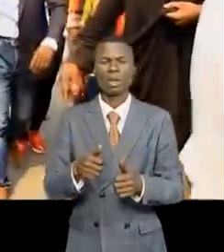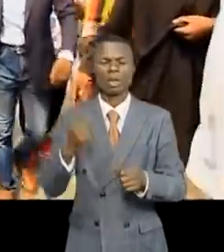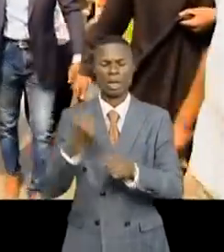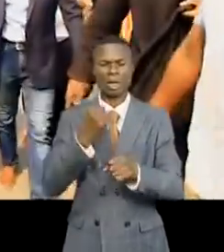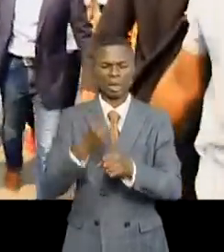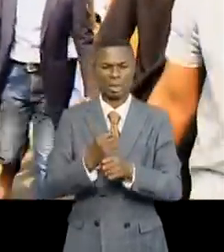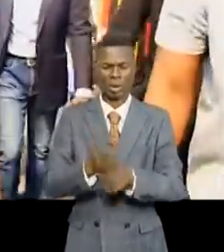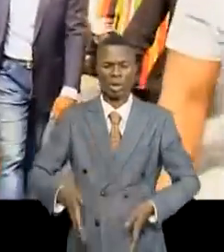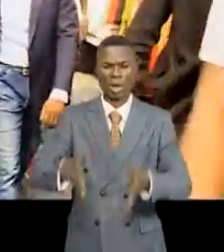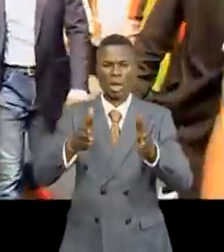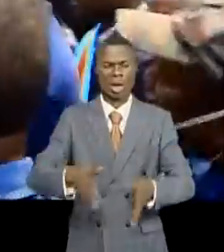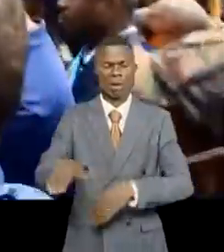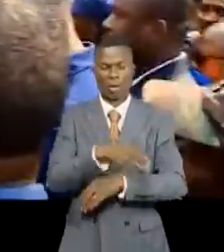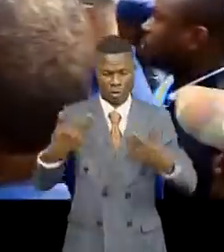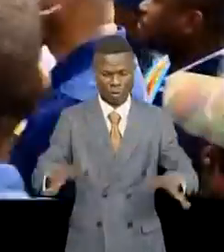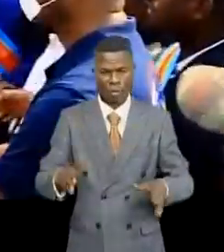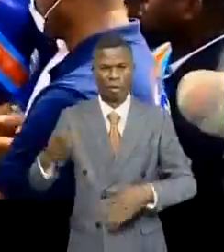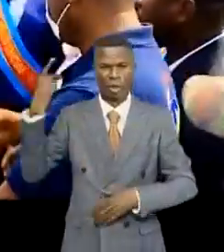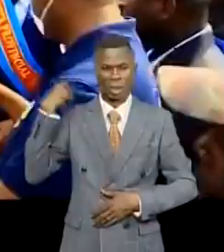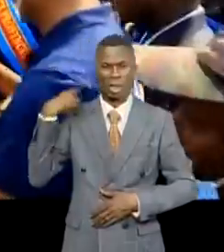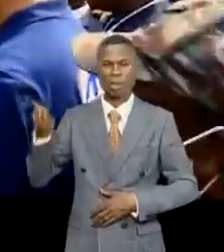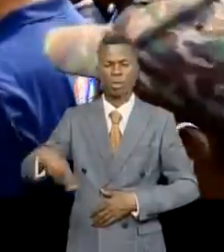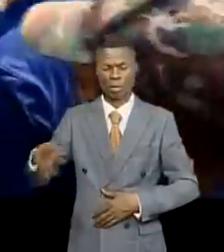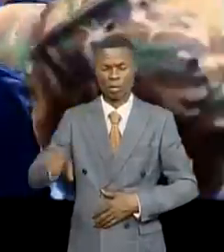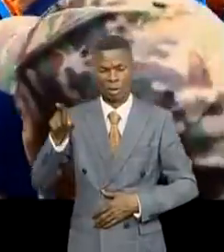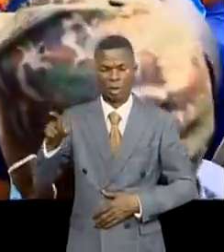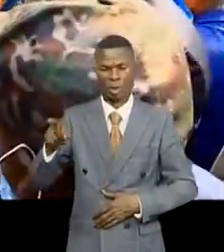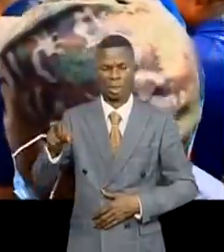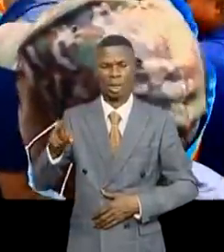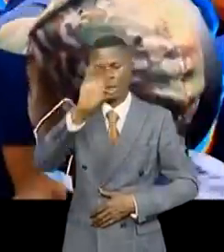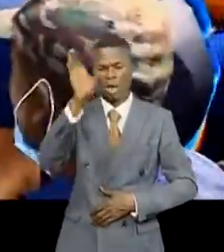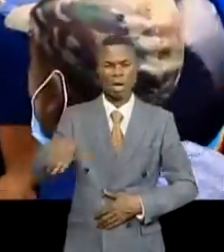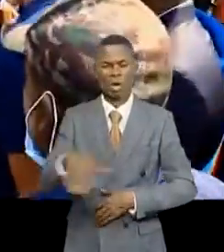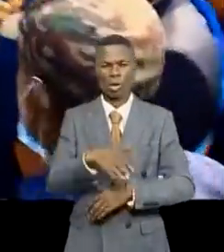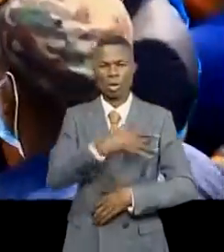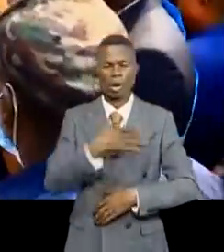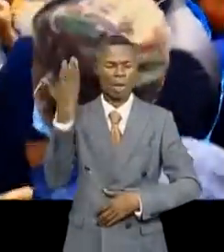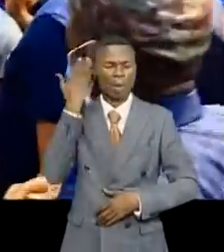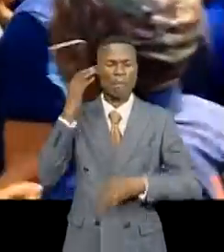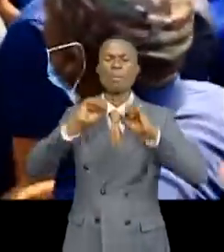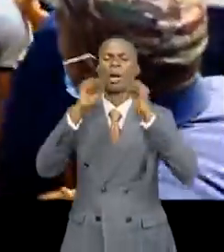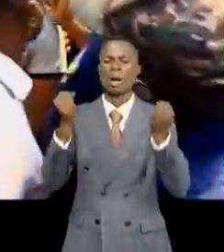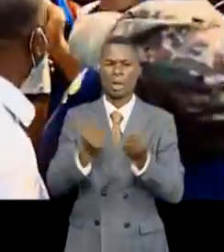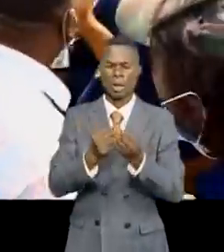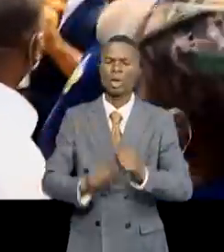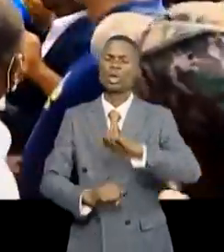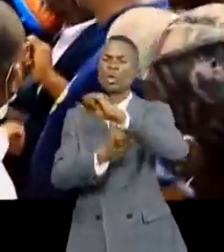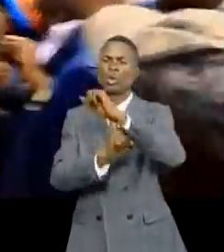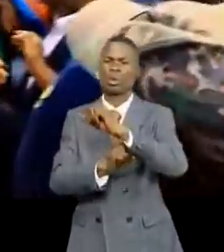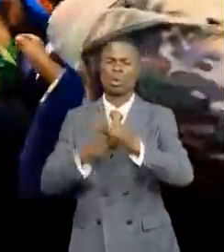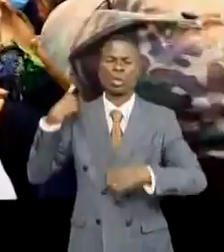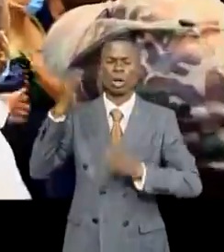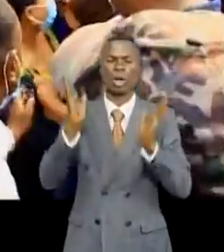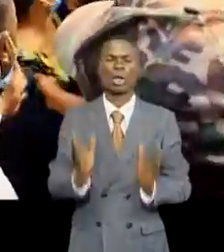travaux de l'avenue Ngilingiri terminés, l'élu provincial de cette municipalité, surnommé Papa Social, est allé accompagner le